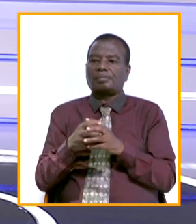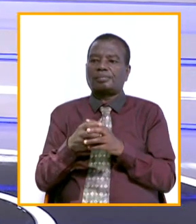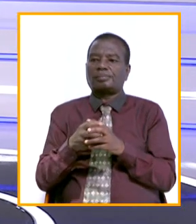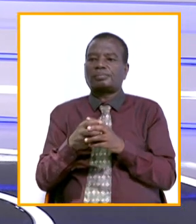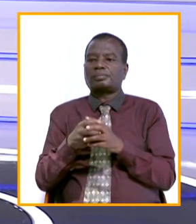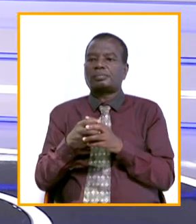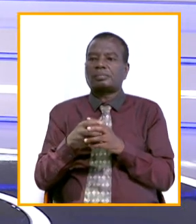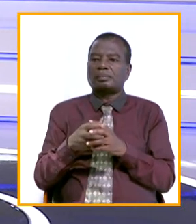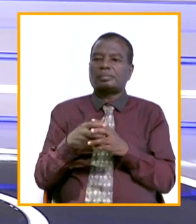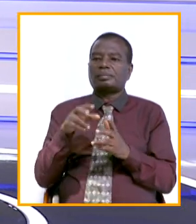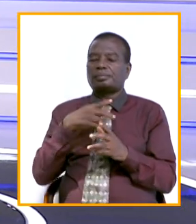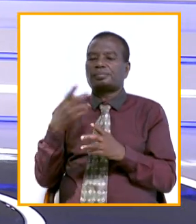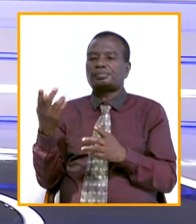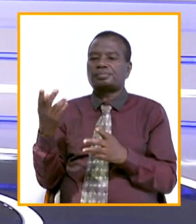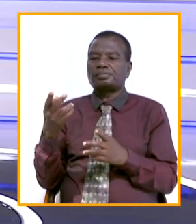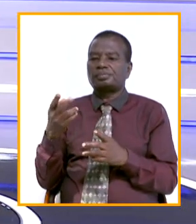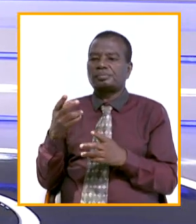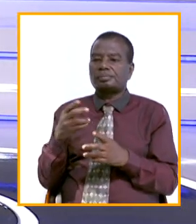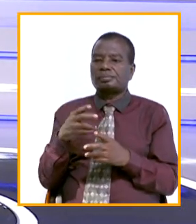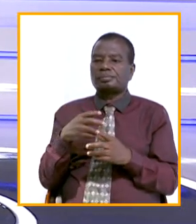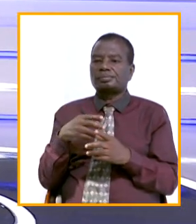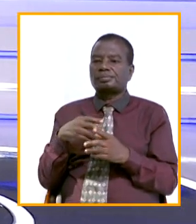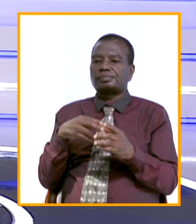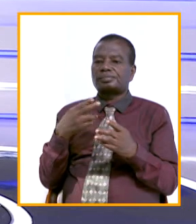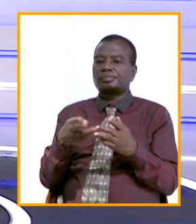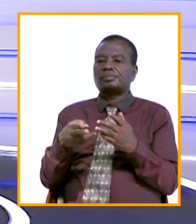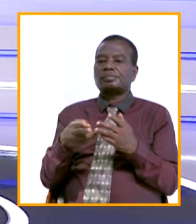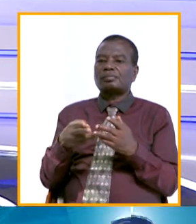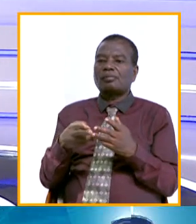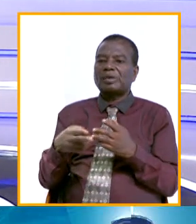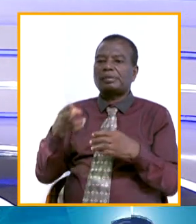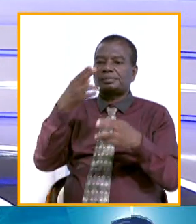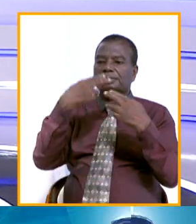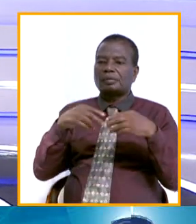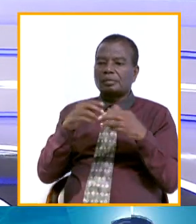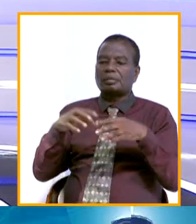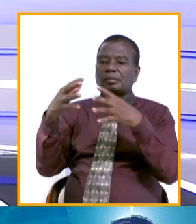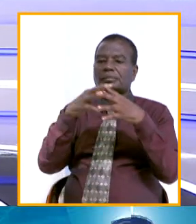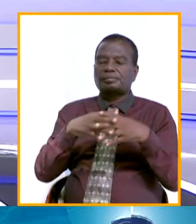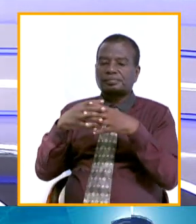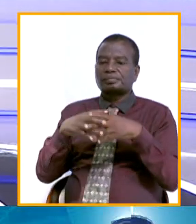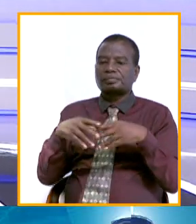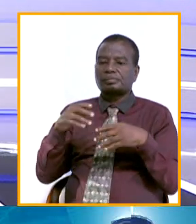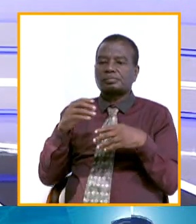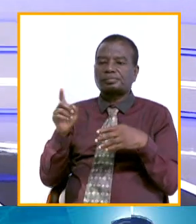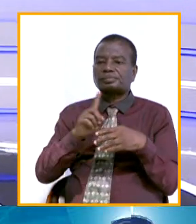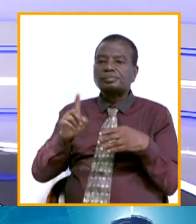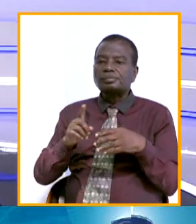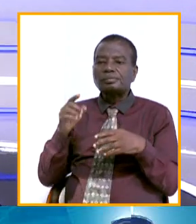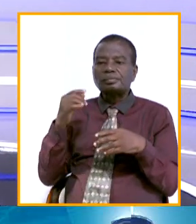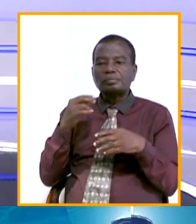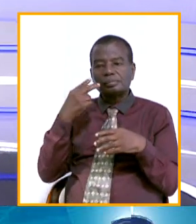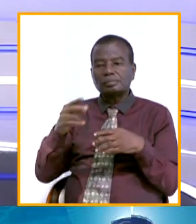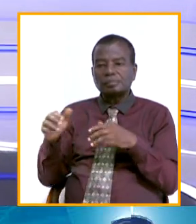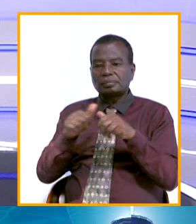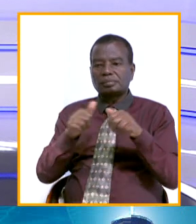On va retrouver Alexis Ouedraogo, Alexis qui rentre fraîchement de Washington DC où elle suivait les activités de